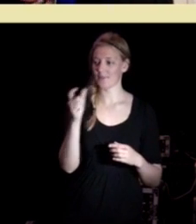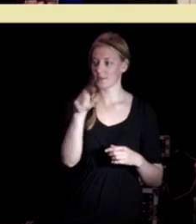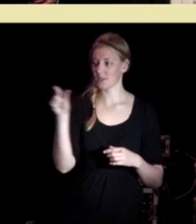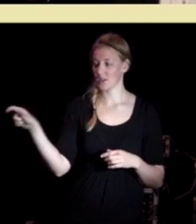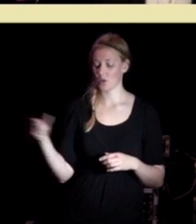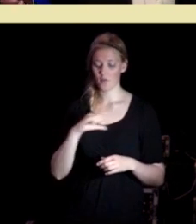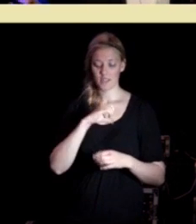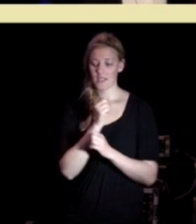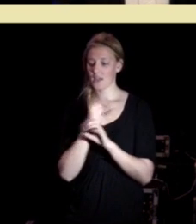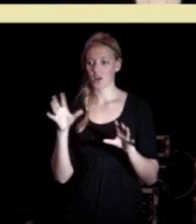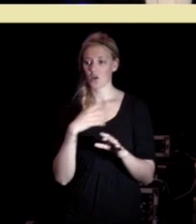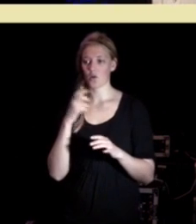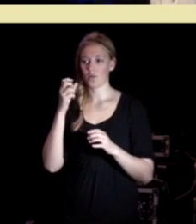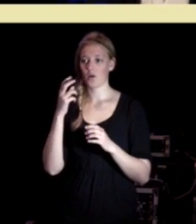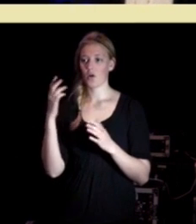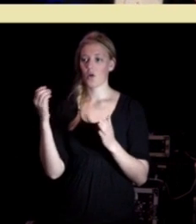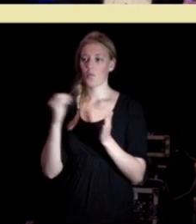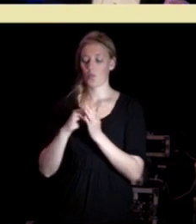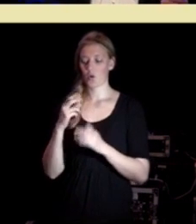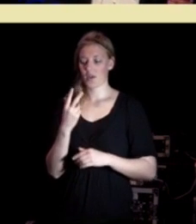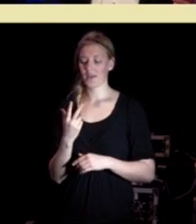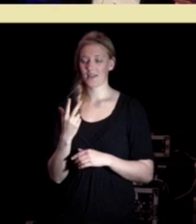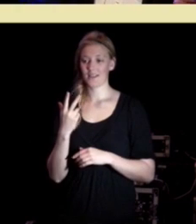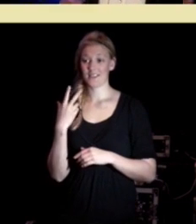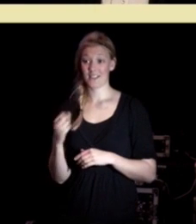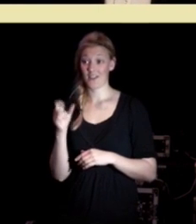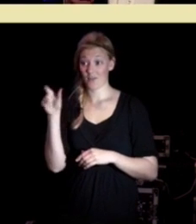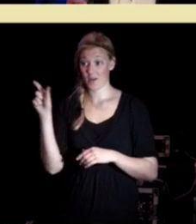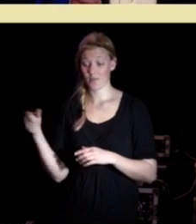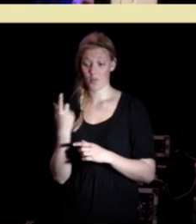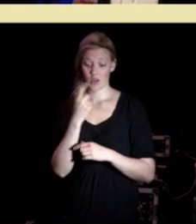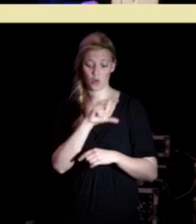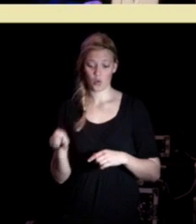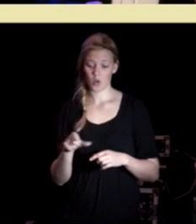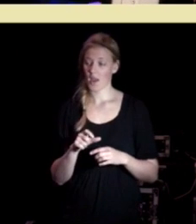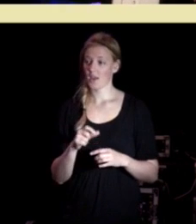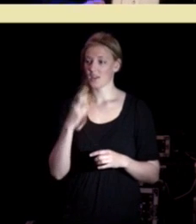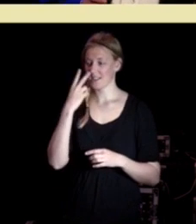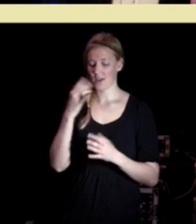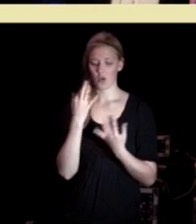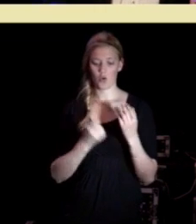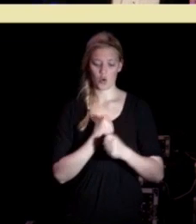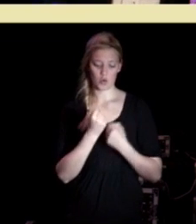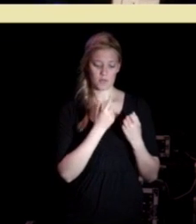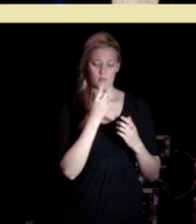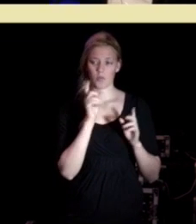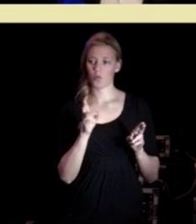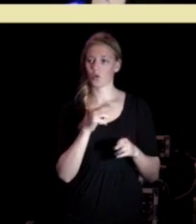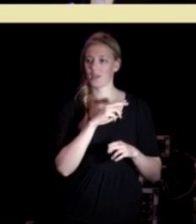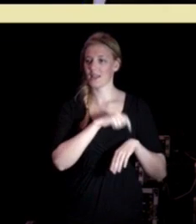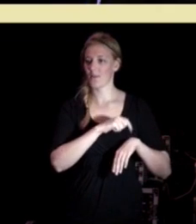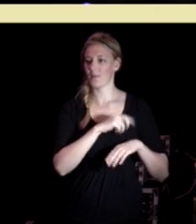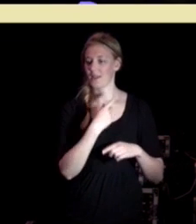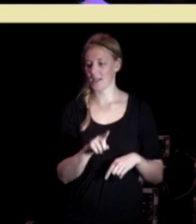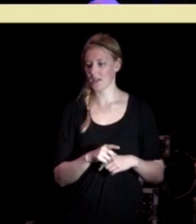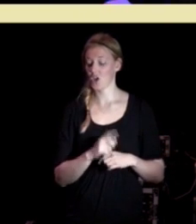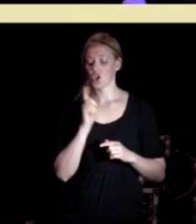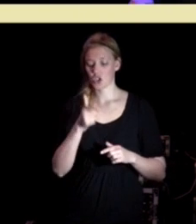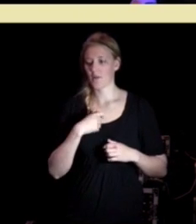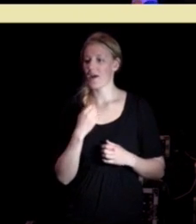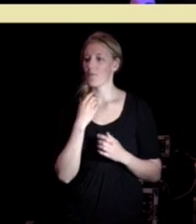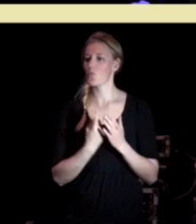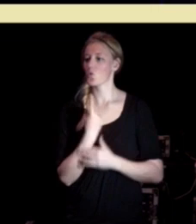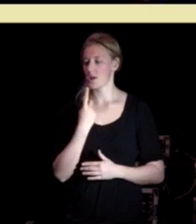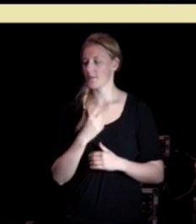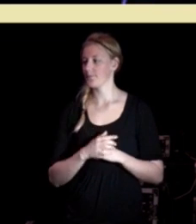ikke booket de 30 forrige uke, så kommer jeg opp og kikker på hva du bruker halvtime dine til. For det skal vi kunne få til. Det er mulig. Men her ser dere